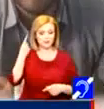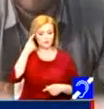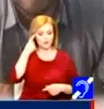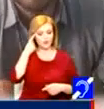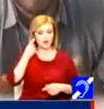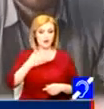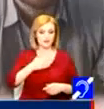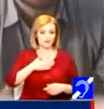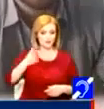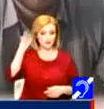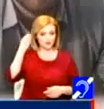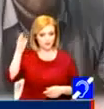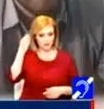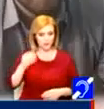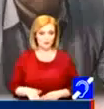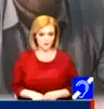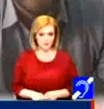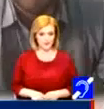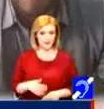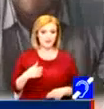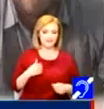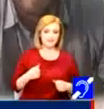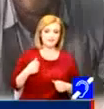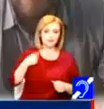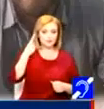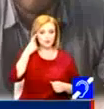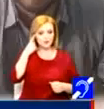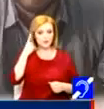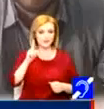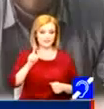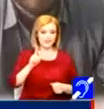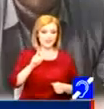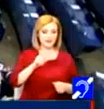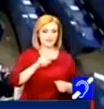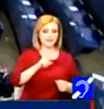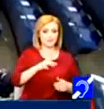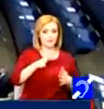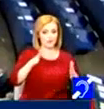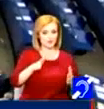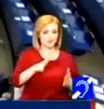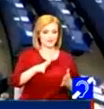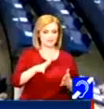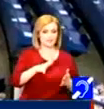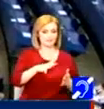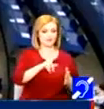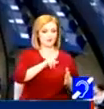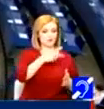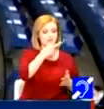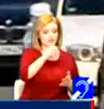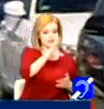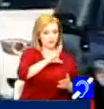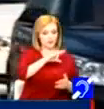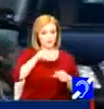m-a făcut să încerc să, nu știu, aduc câteva din bunele practici de aici acasă. Potrivit tânărului Nicu Știrbeț, imediat